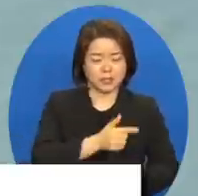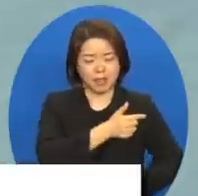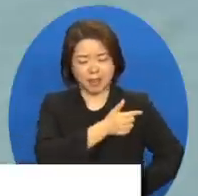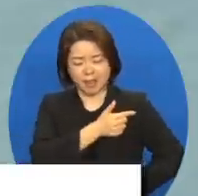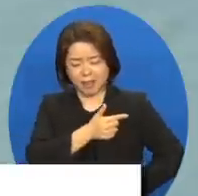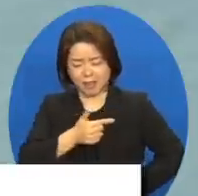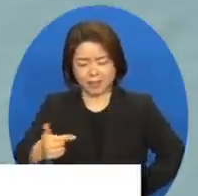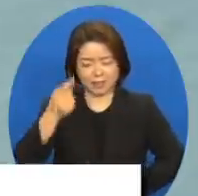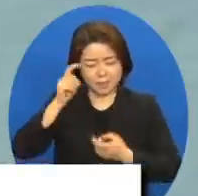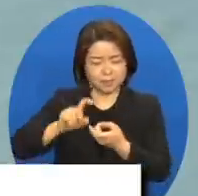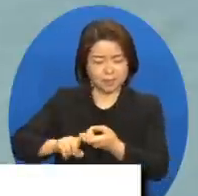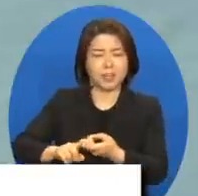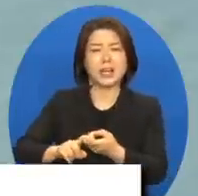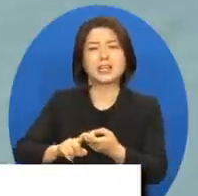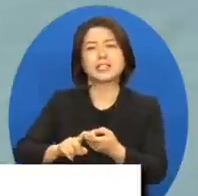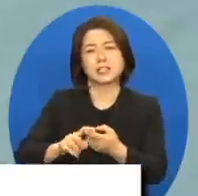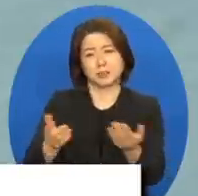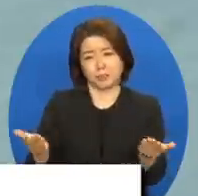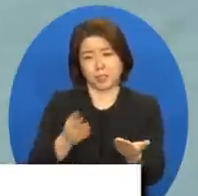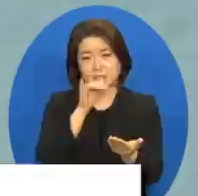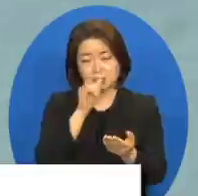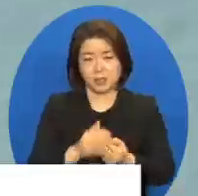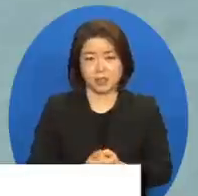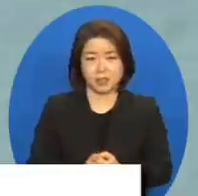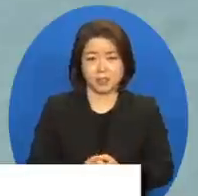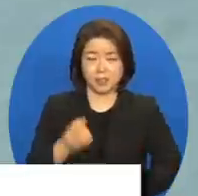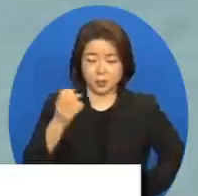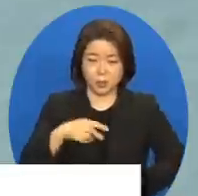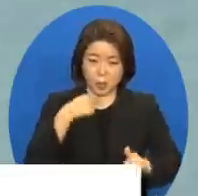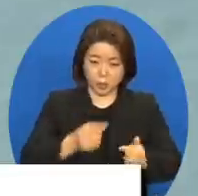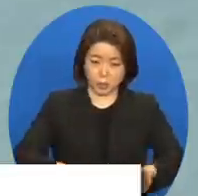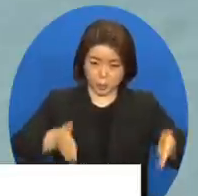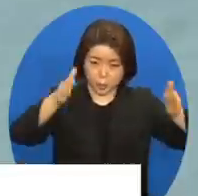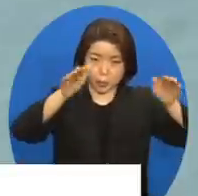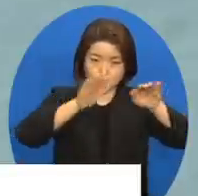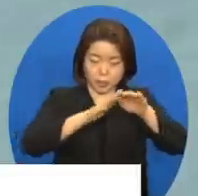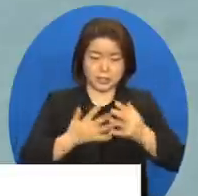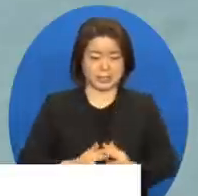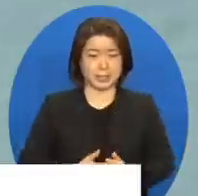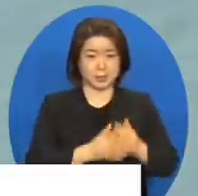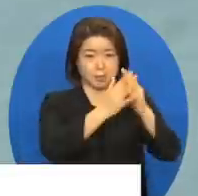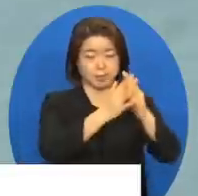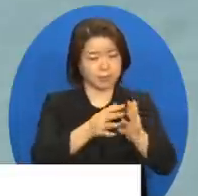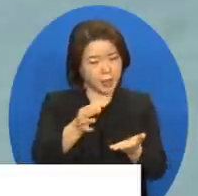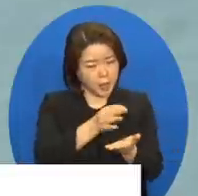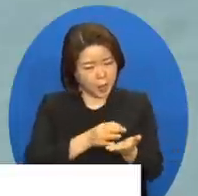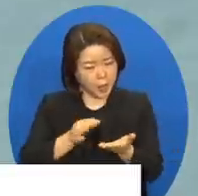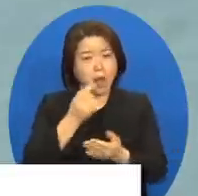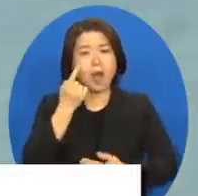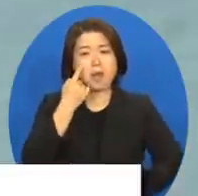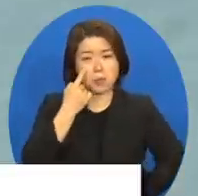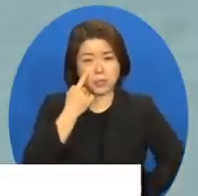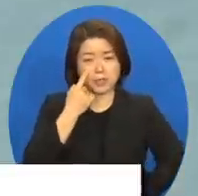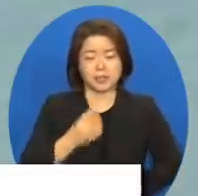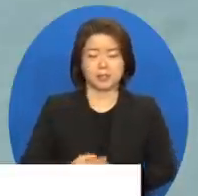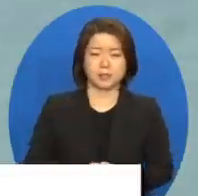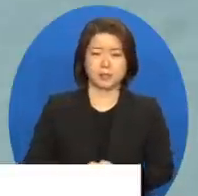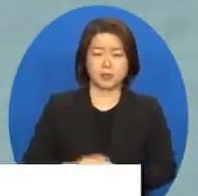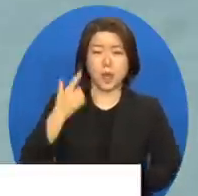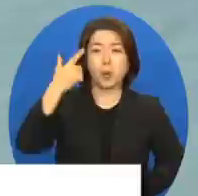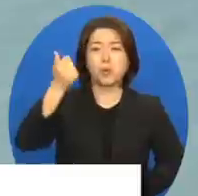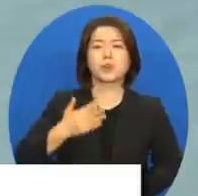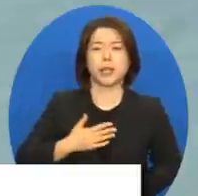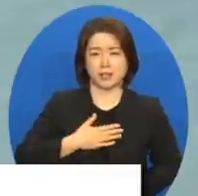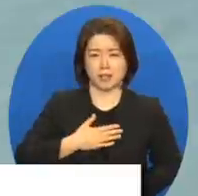하고 그런데 교육관 건축을 하고 교육관 건축 헌금을 하다 보니까 목사인 저도